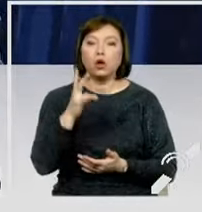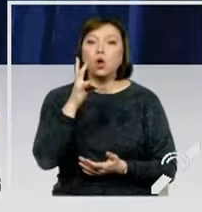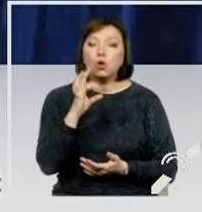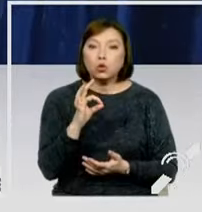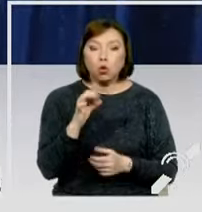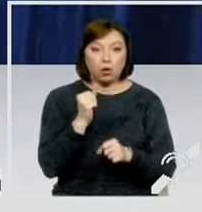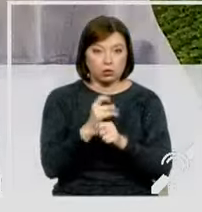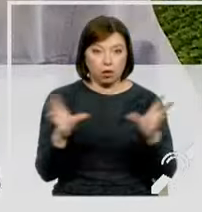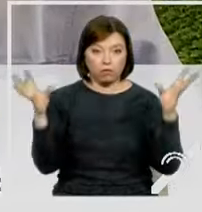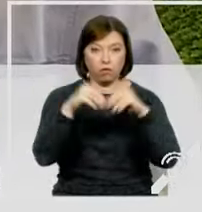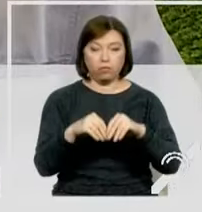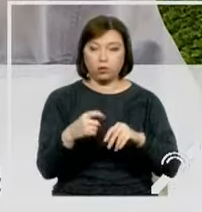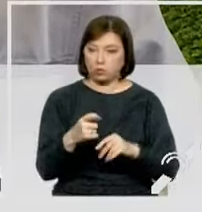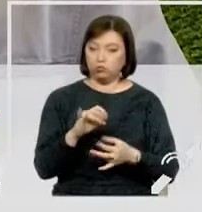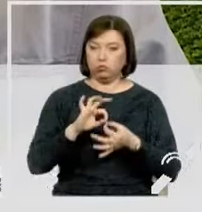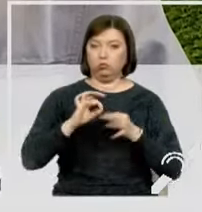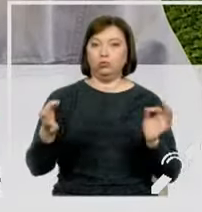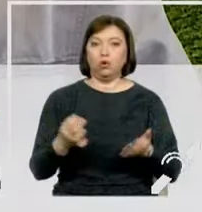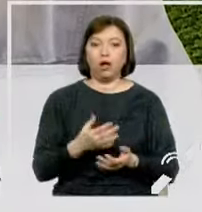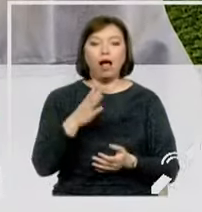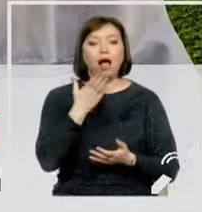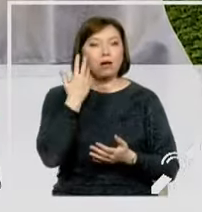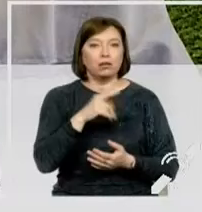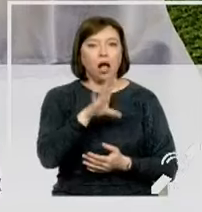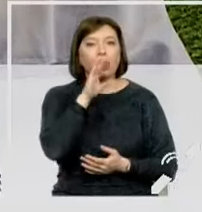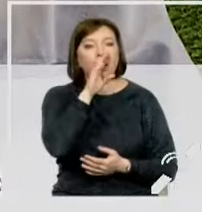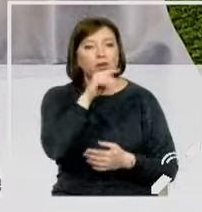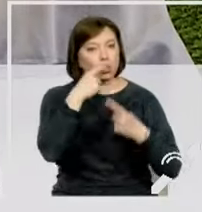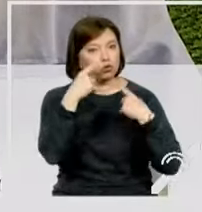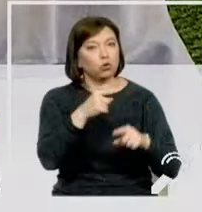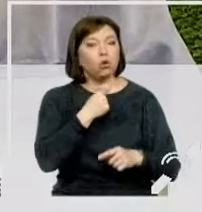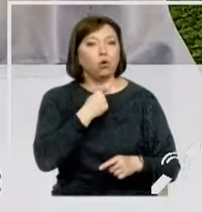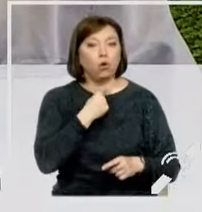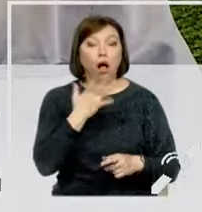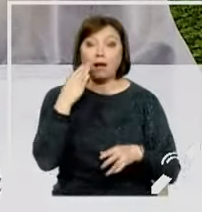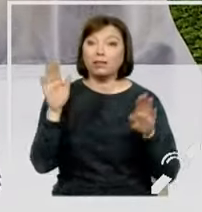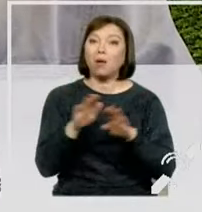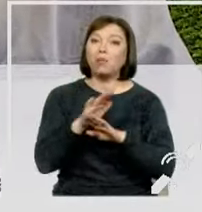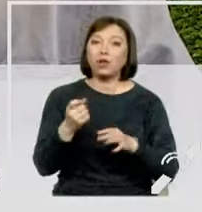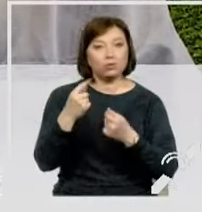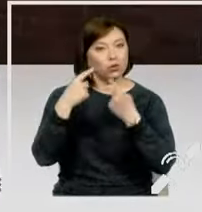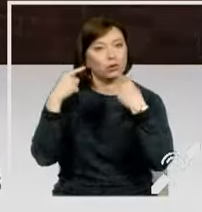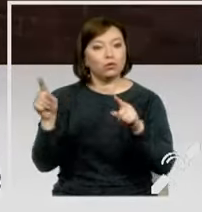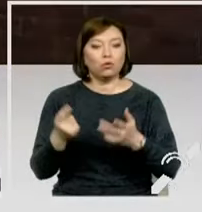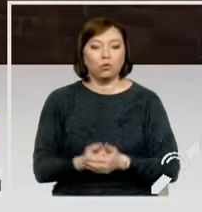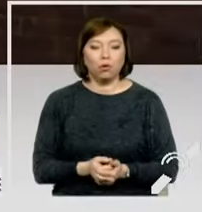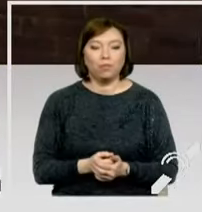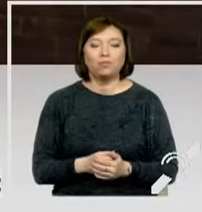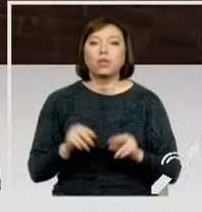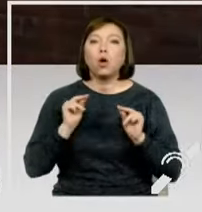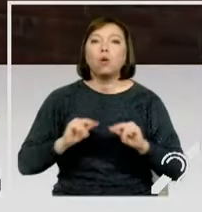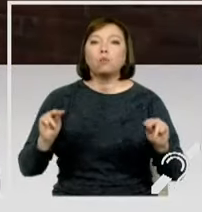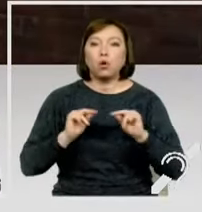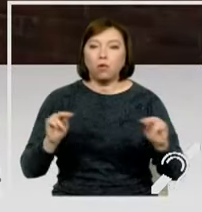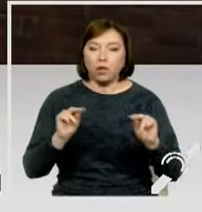le faci pe ambele e destul de dificil. Când vorbești, vorbești cu un alt registru, când cânti, cânti cu tehnica de operă. Profesorul Olmu ne